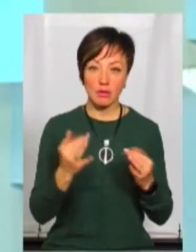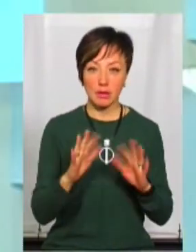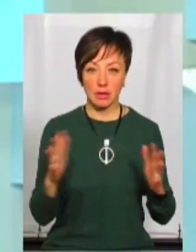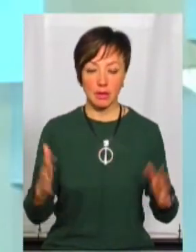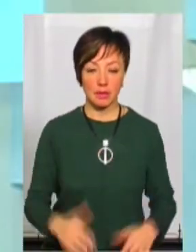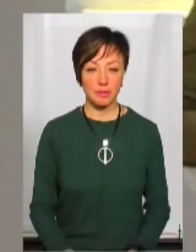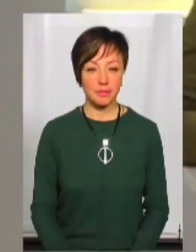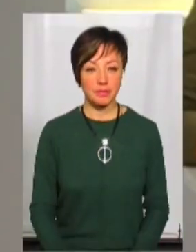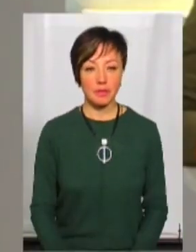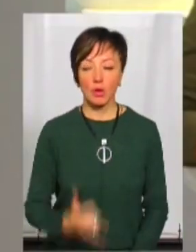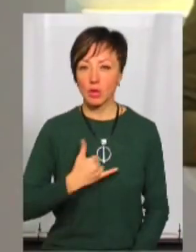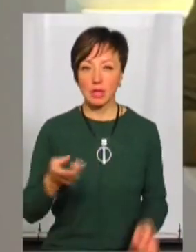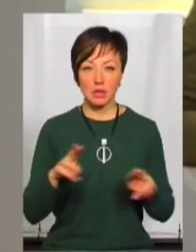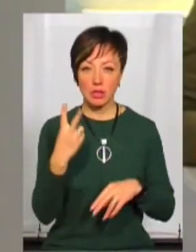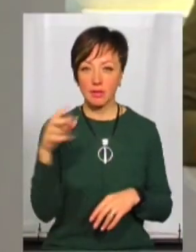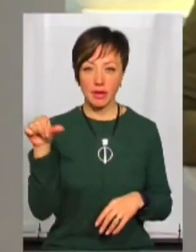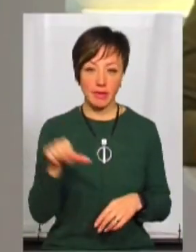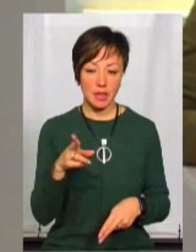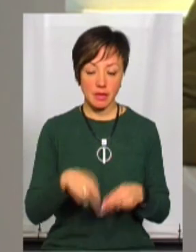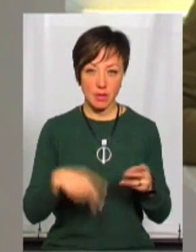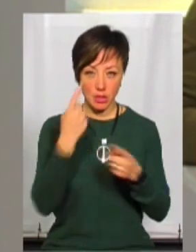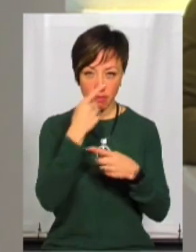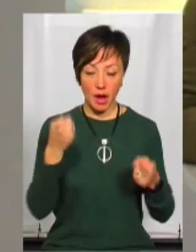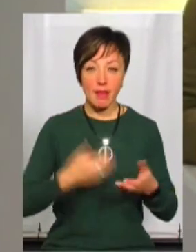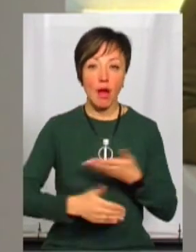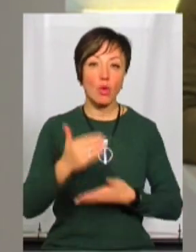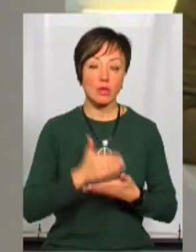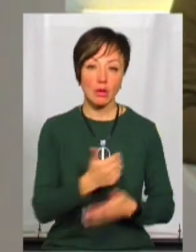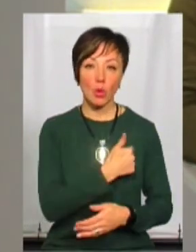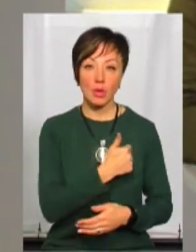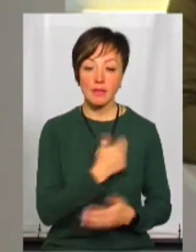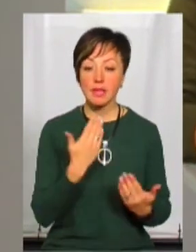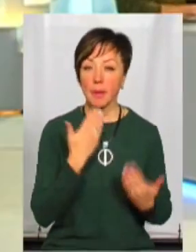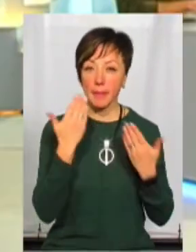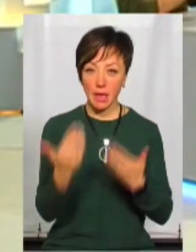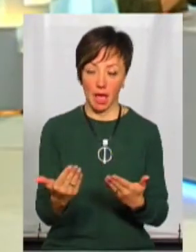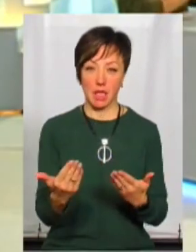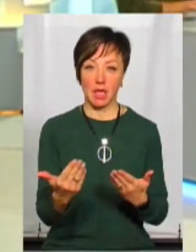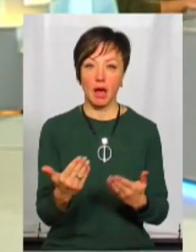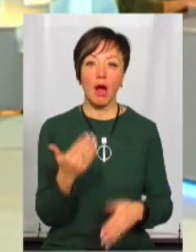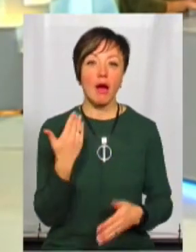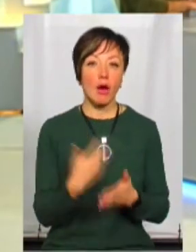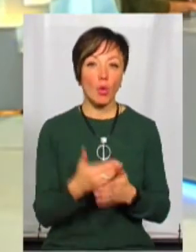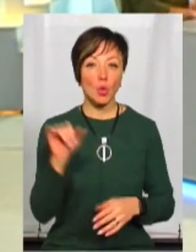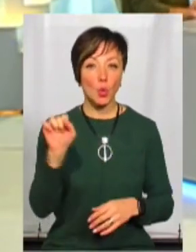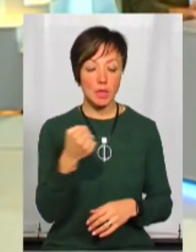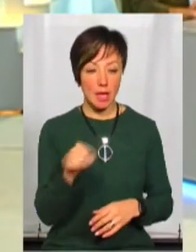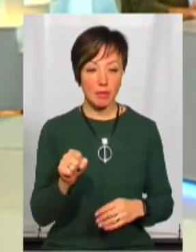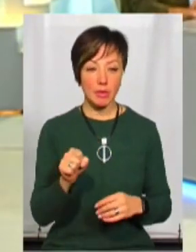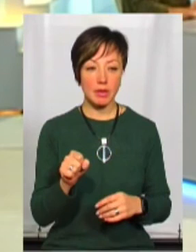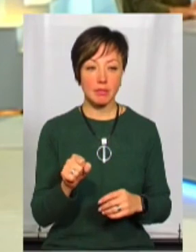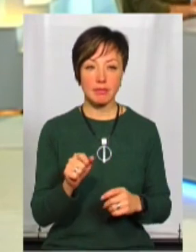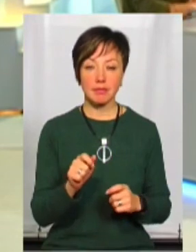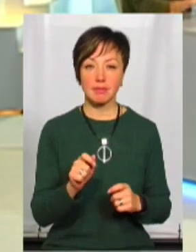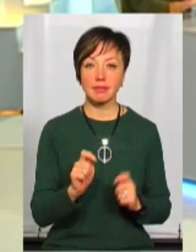і так далі. Так. А в нас залишилось 2 хвилини до завершення ефіру. Наостанок хотів запитати. От у серпні вручали